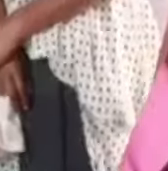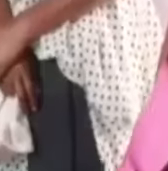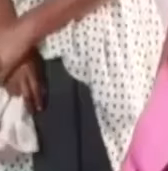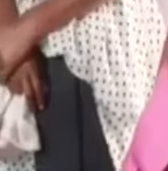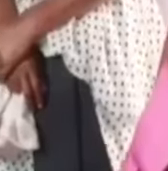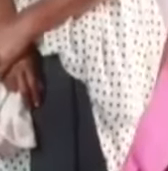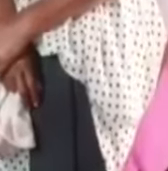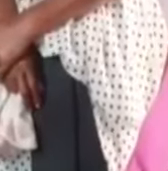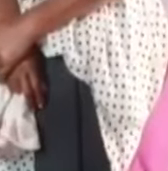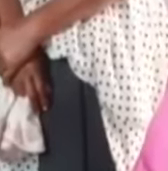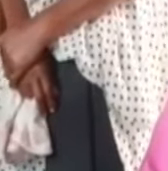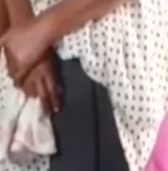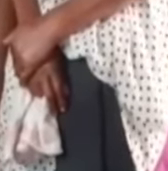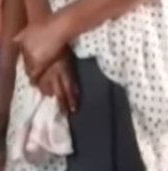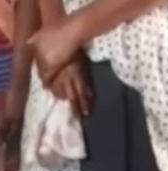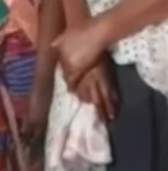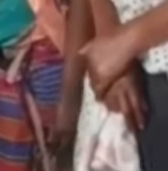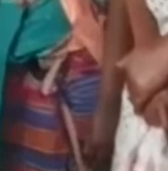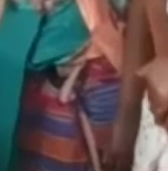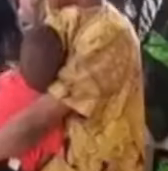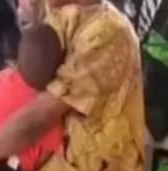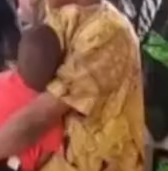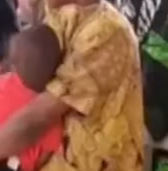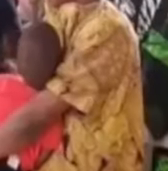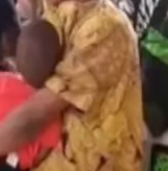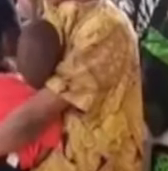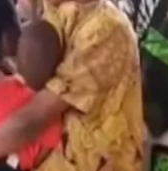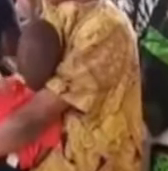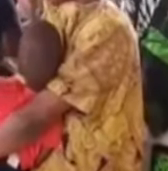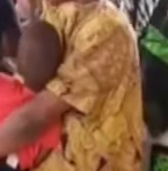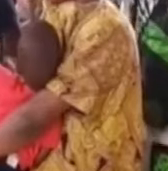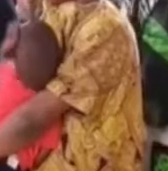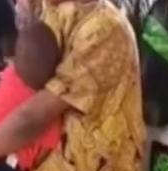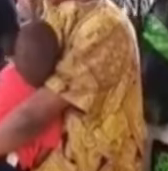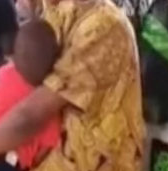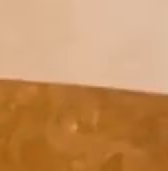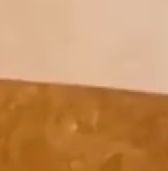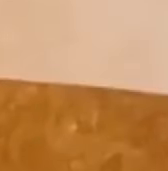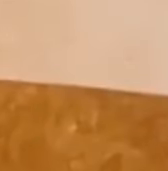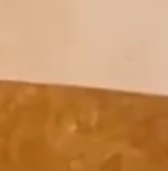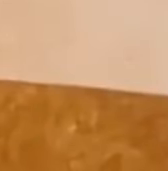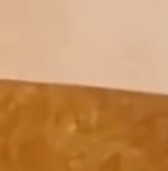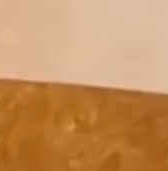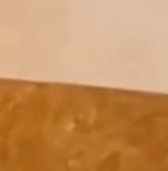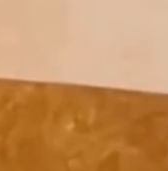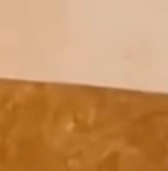Abalangira n'abambejja basabidde Ssaabasajja Kabaka mu nsinza ey'enno nasuuke.